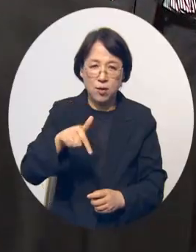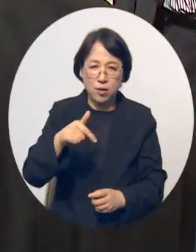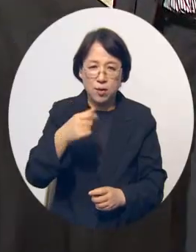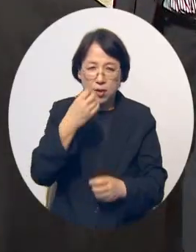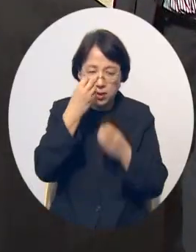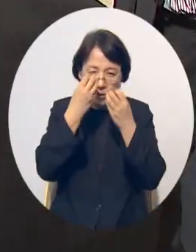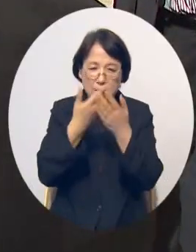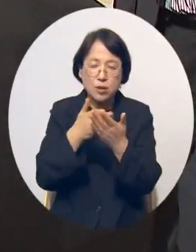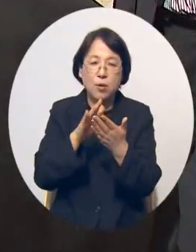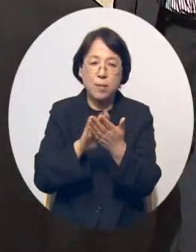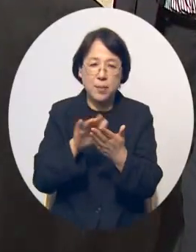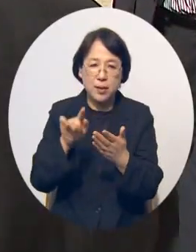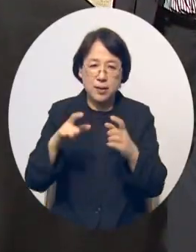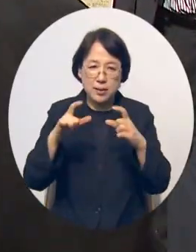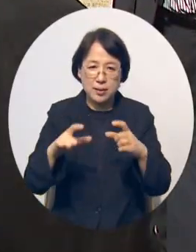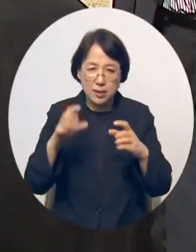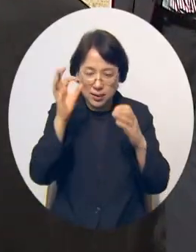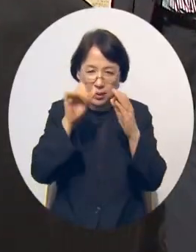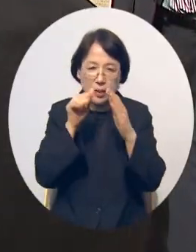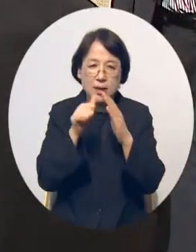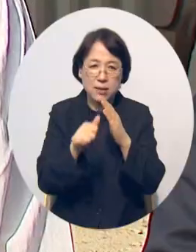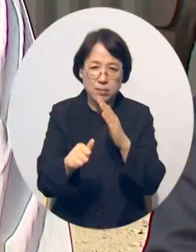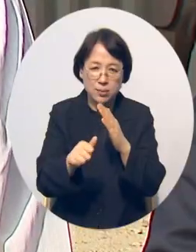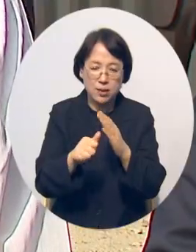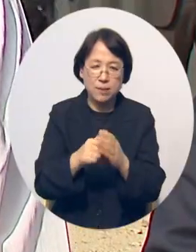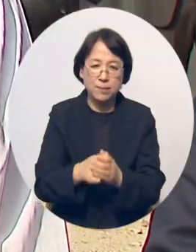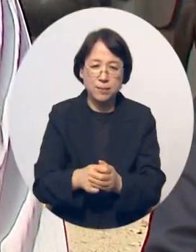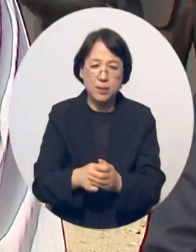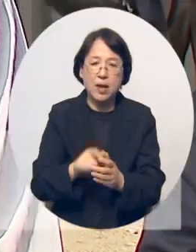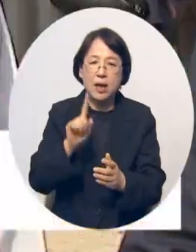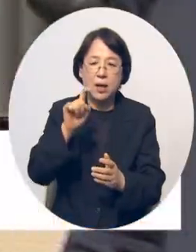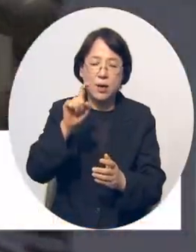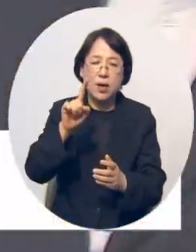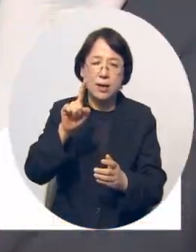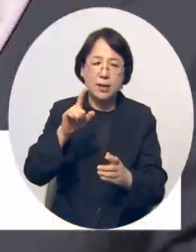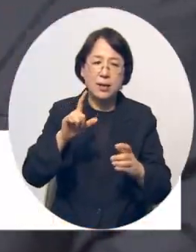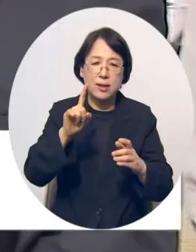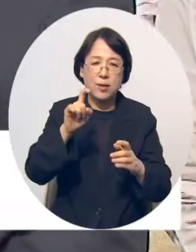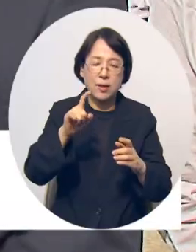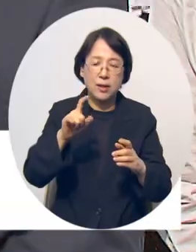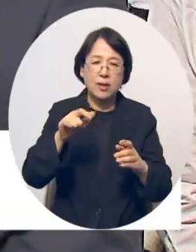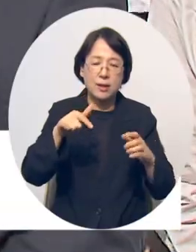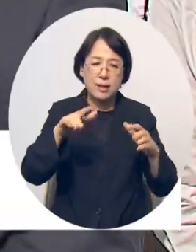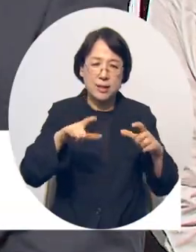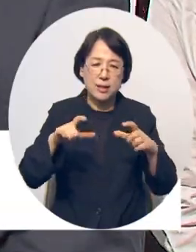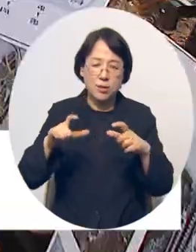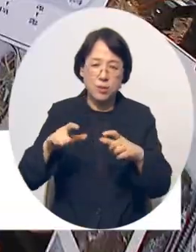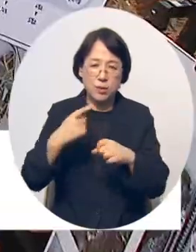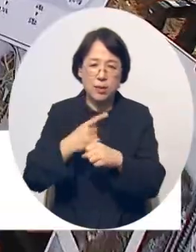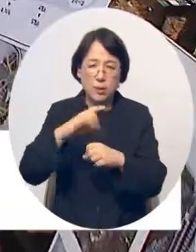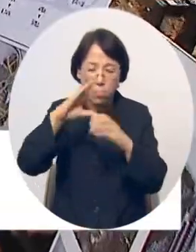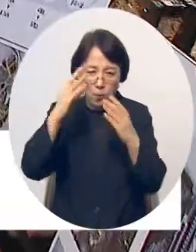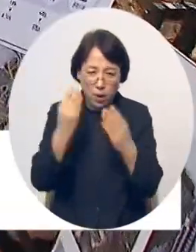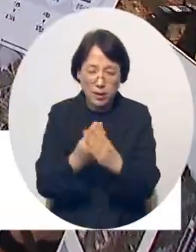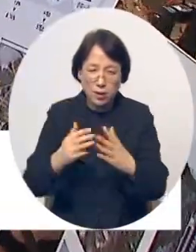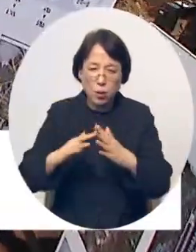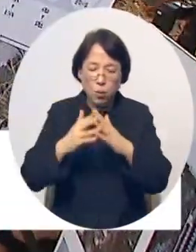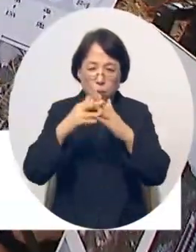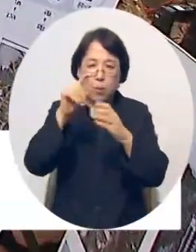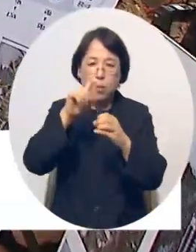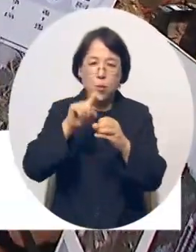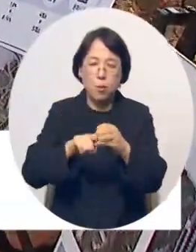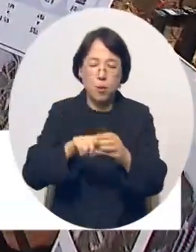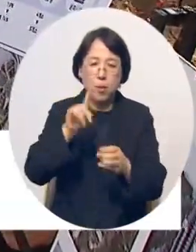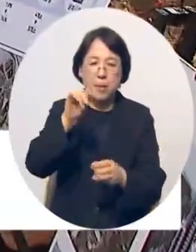찾았습니다. 흑석 재정비 촉진지구는 총 11개 촉진구역으로 내년 완공을 목표로 하고 있습니다. 만 3천여